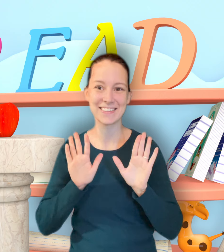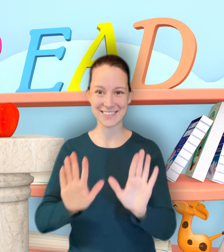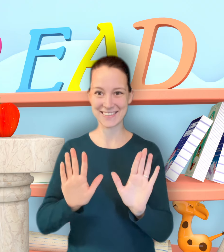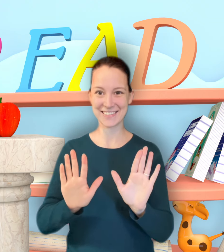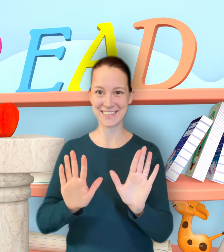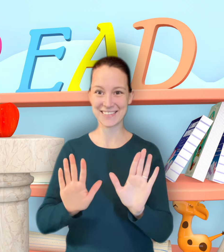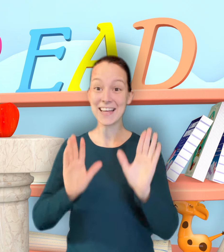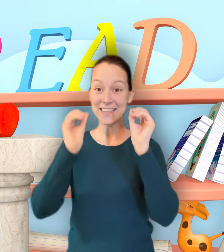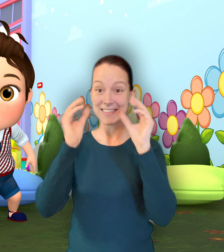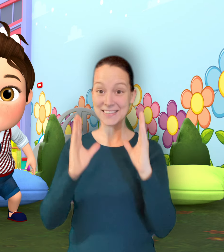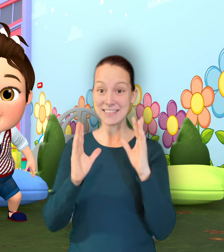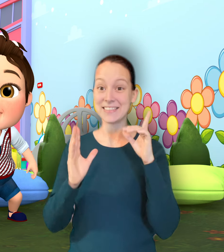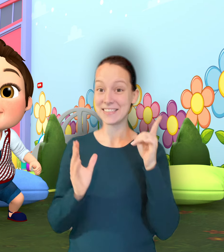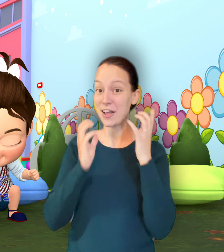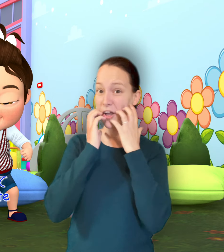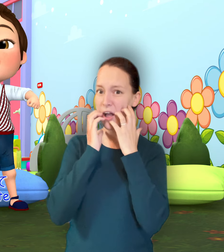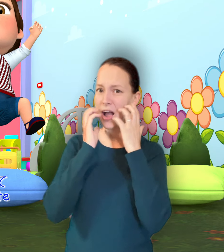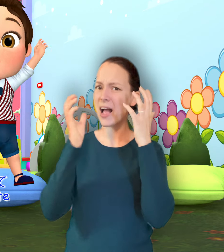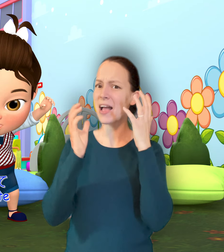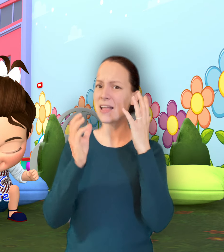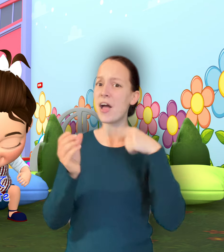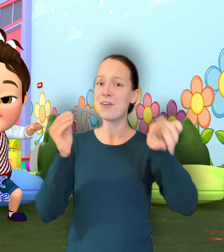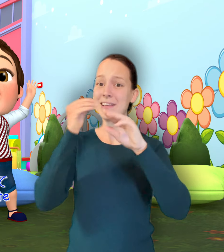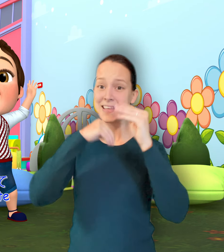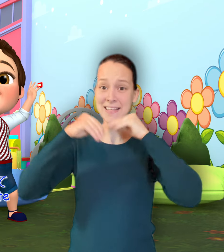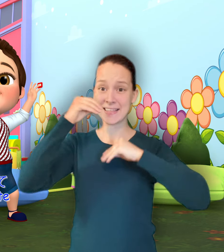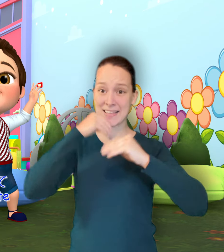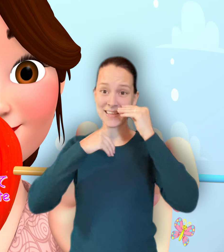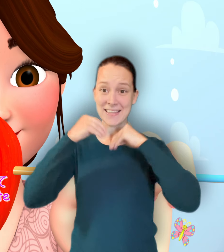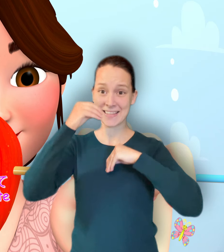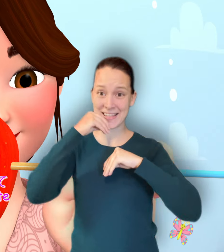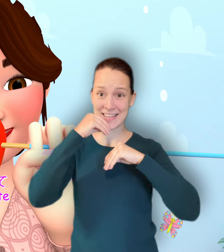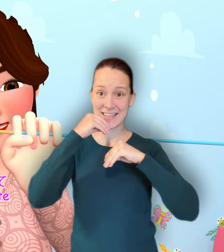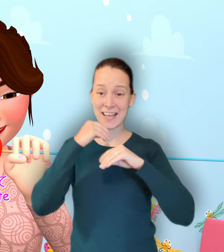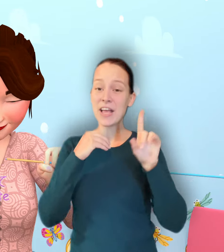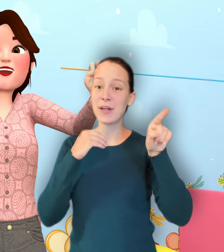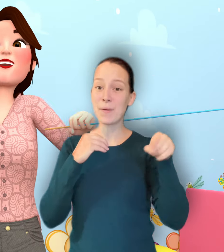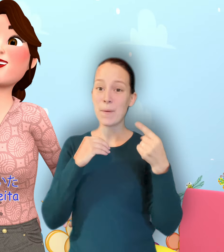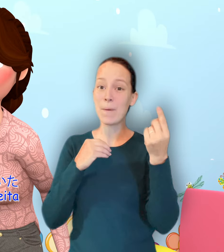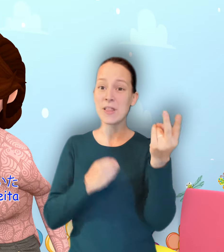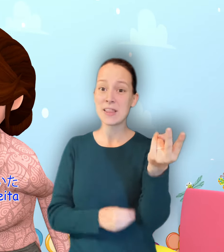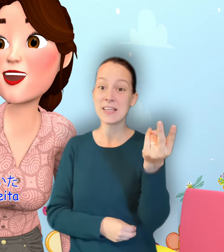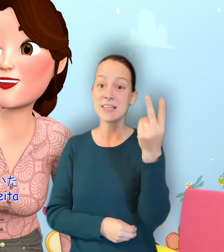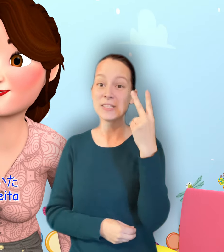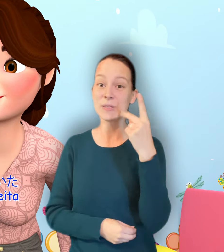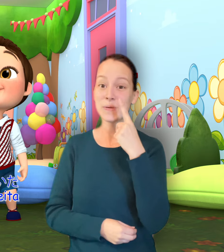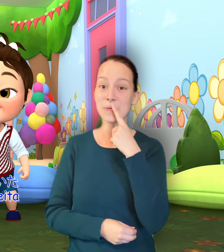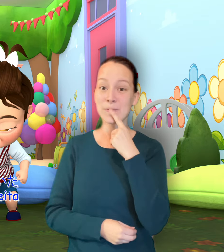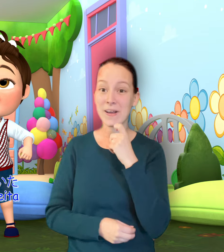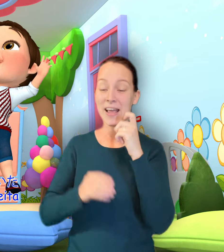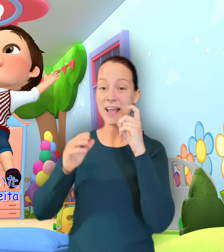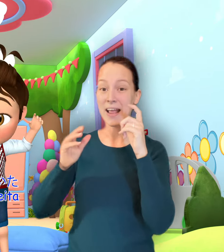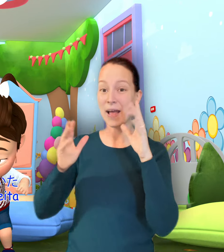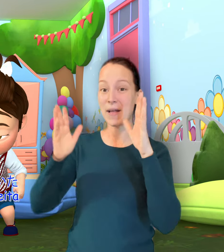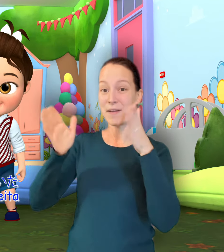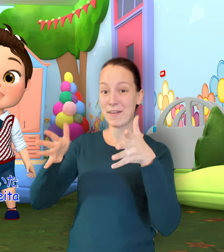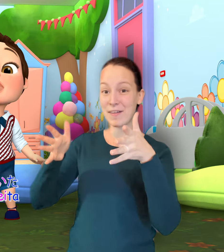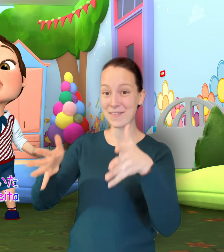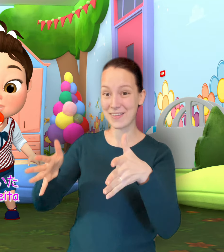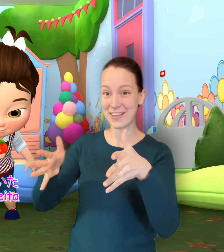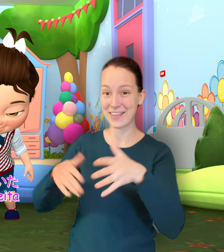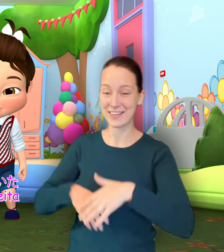そうだった先生は食べてと言ってりんごが2つ